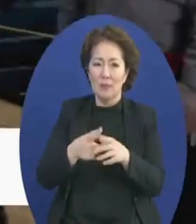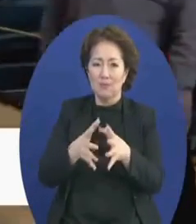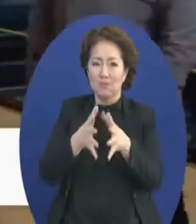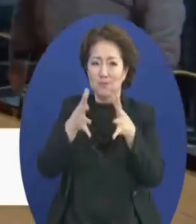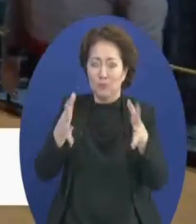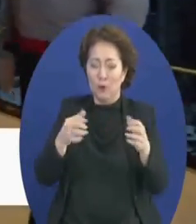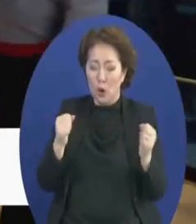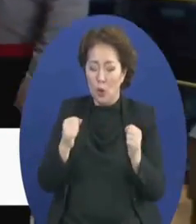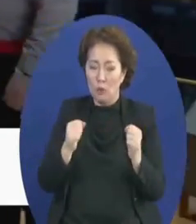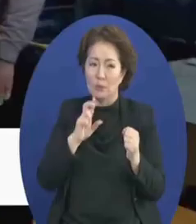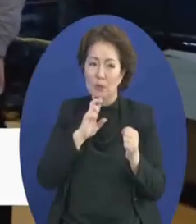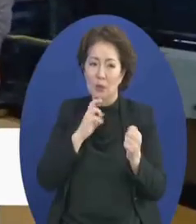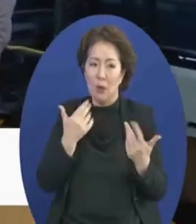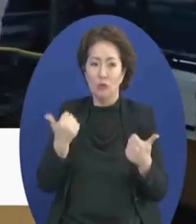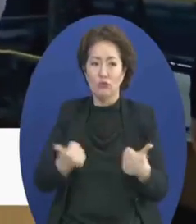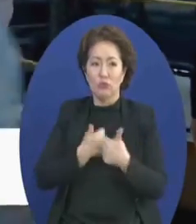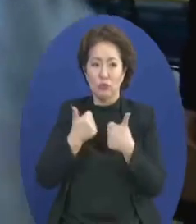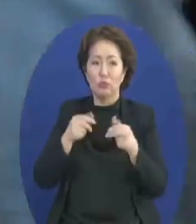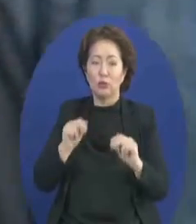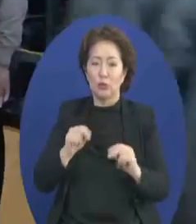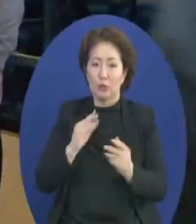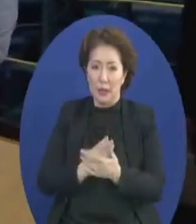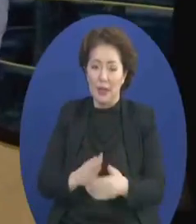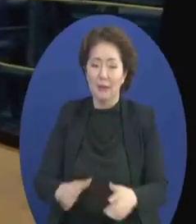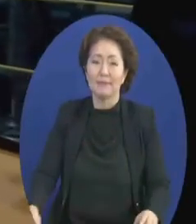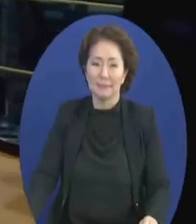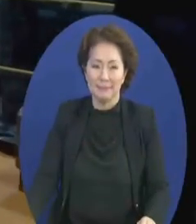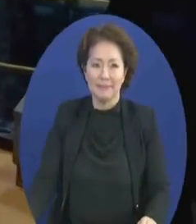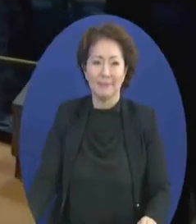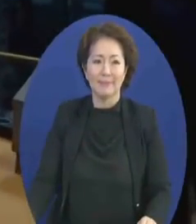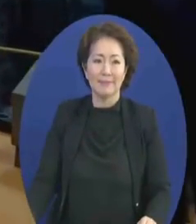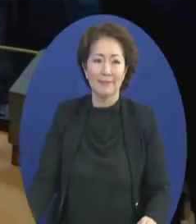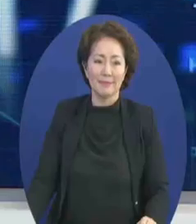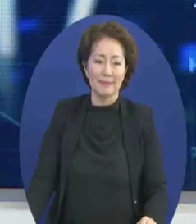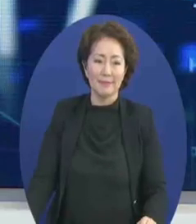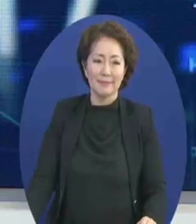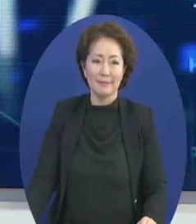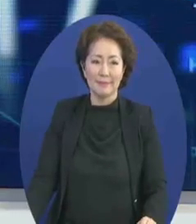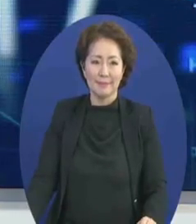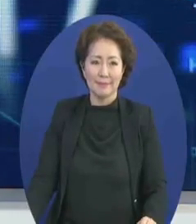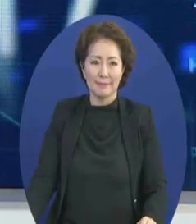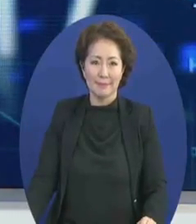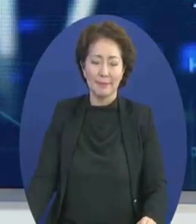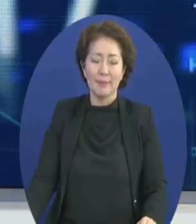гал алдахгүй болж байна. Хэдийгээр цар тахлын